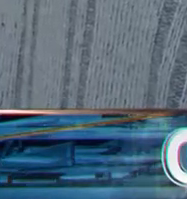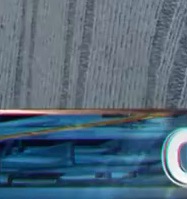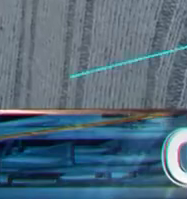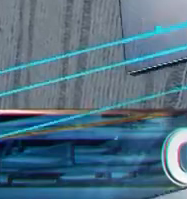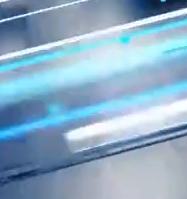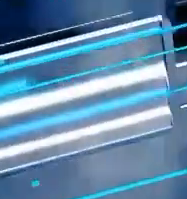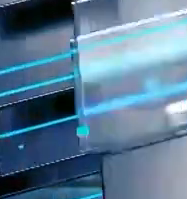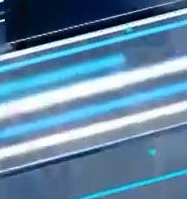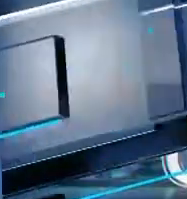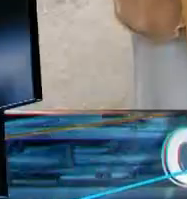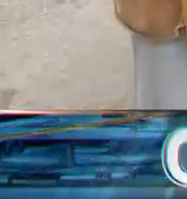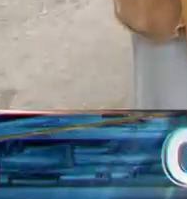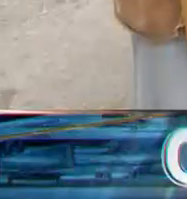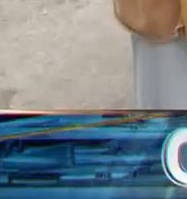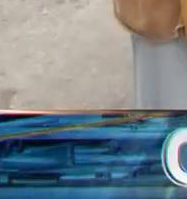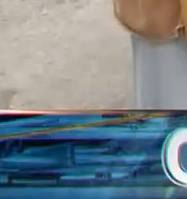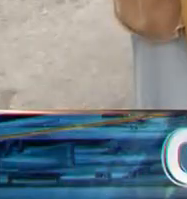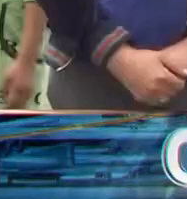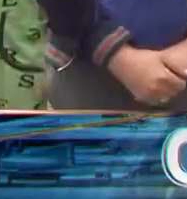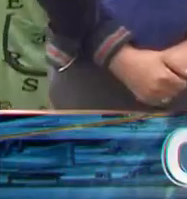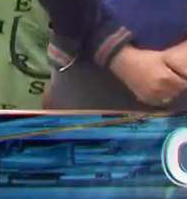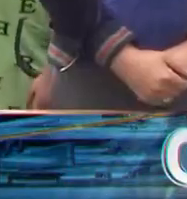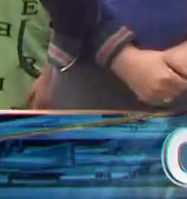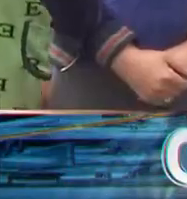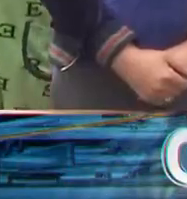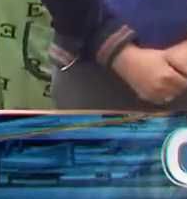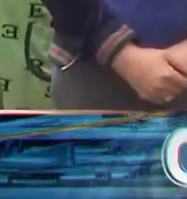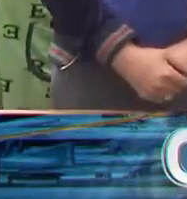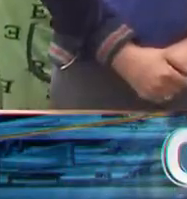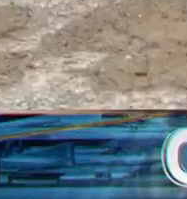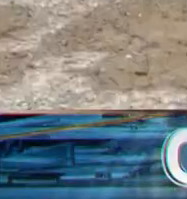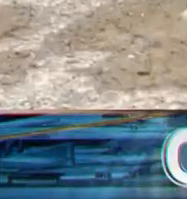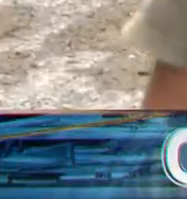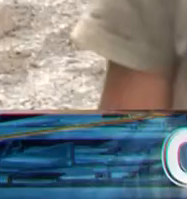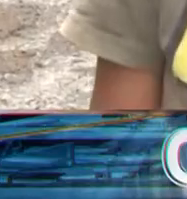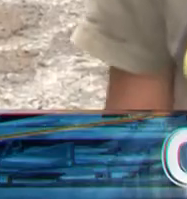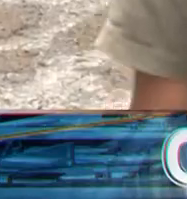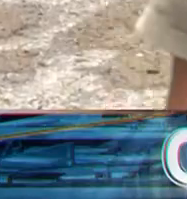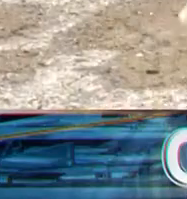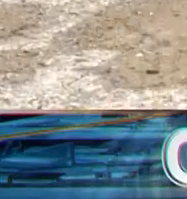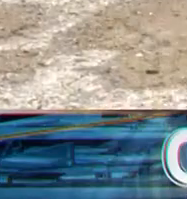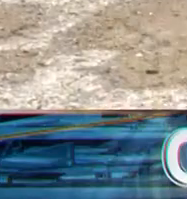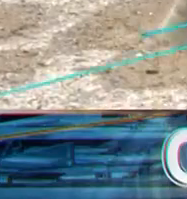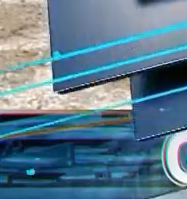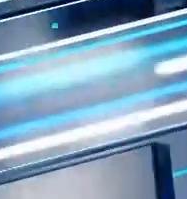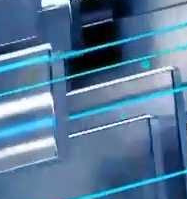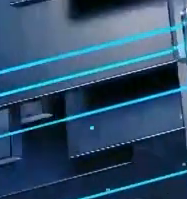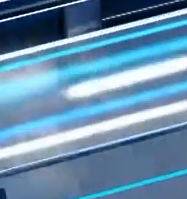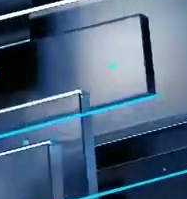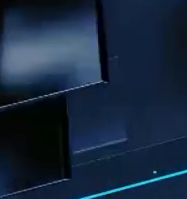салмал. Офлайн. В селе Бөктерле Ескелдинского района до сих пор отсутствует интернет-связь.